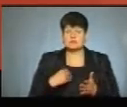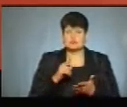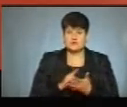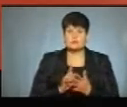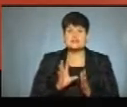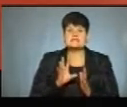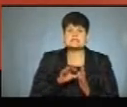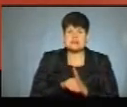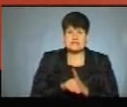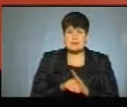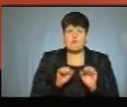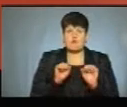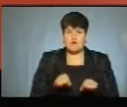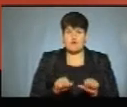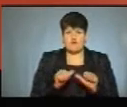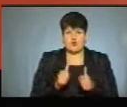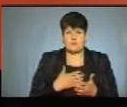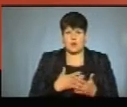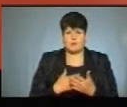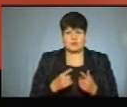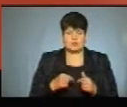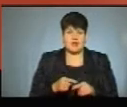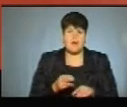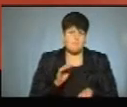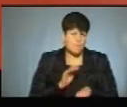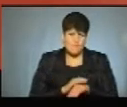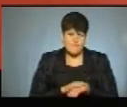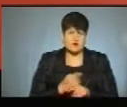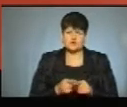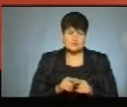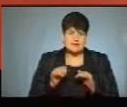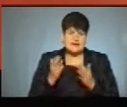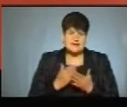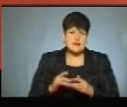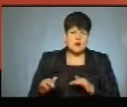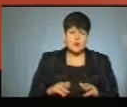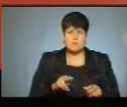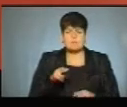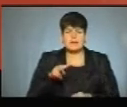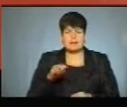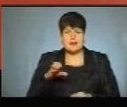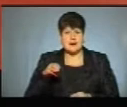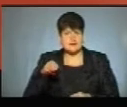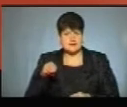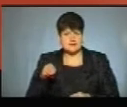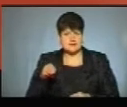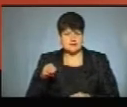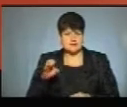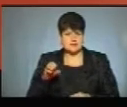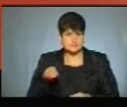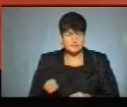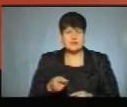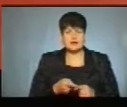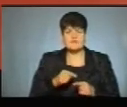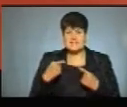правову форму як громадська організація. Але де-факто це є рух, пластовий, скаутський рух. От. І в